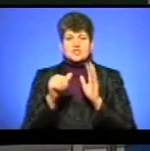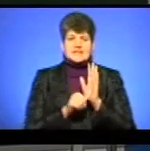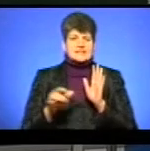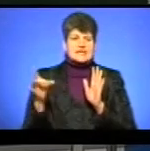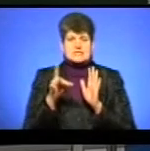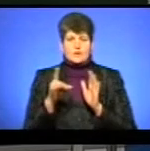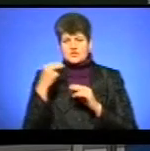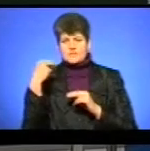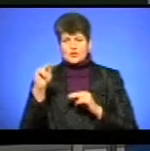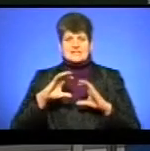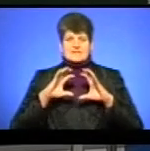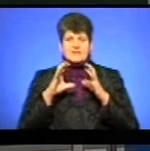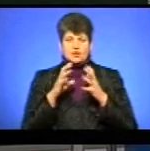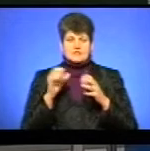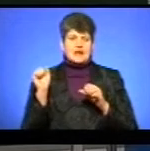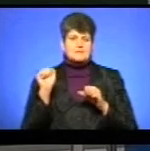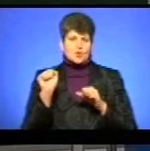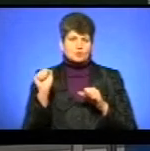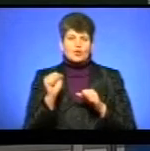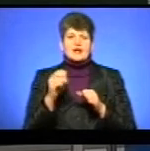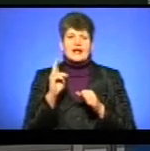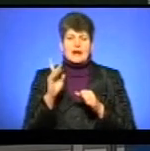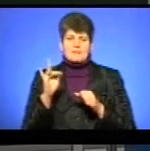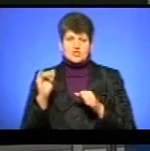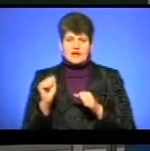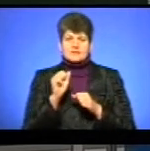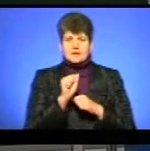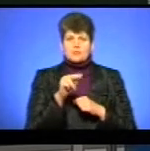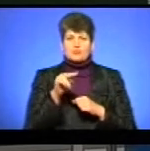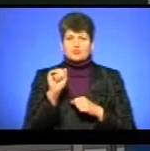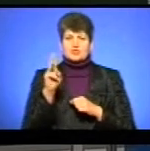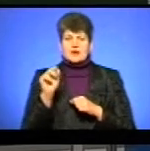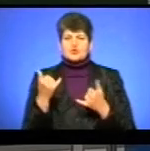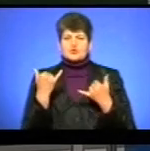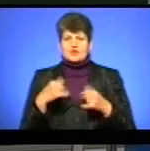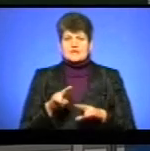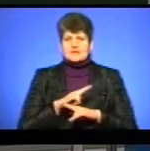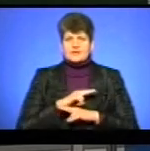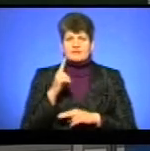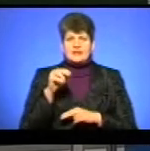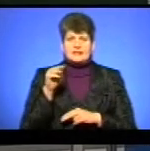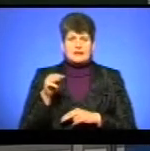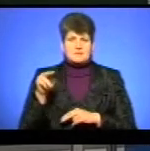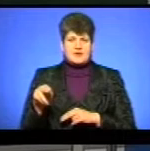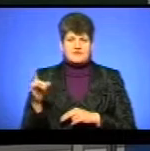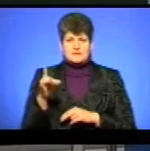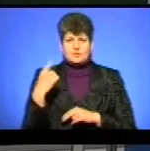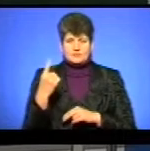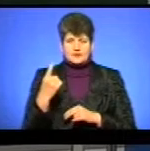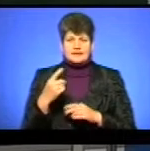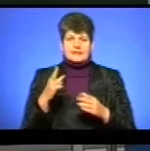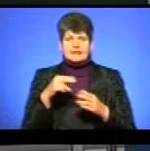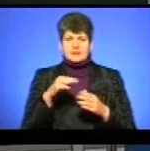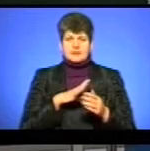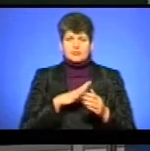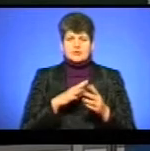16-разовий чемпіон світу з армспорту кременчанин Андрій Пушкар сьогодні загинув у ДТП на Рівненщині. ДТП сталося між